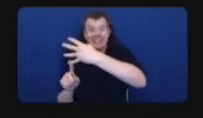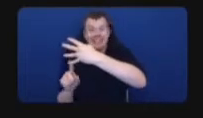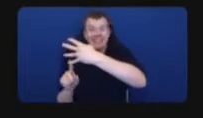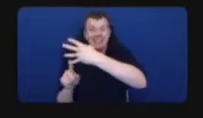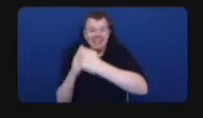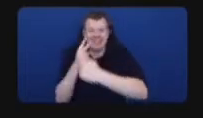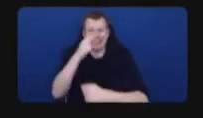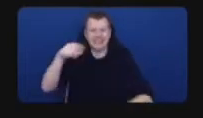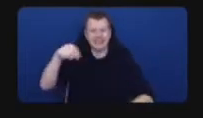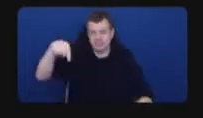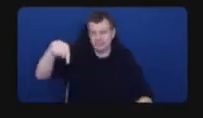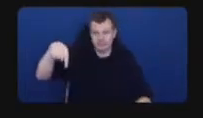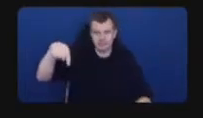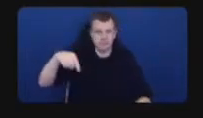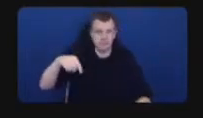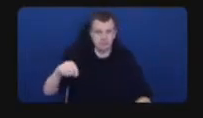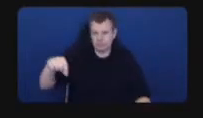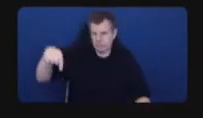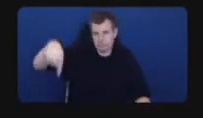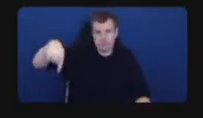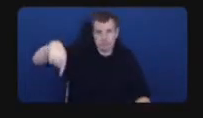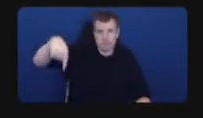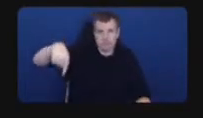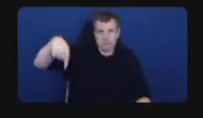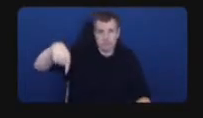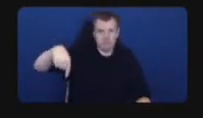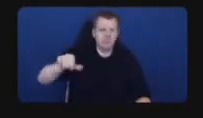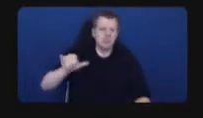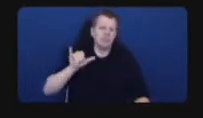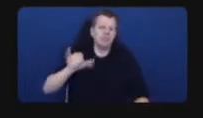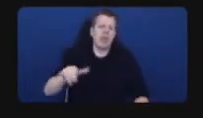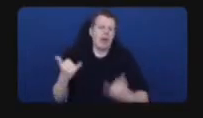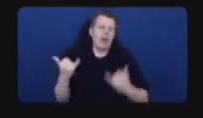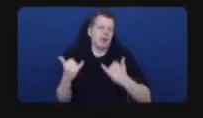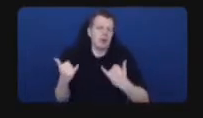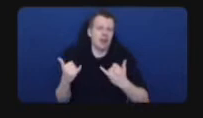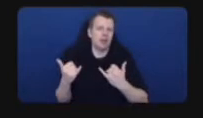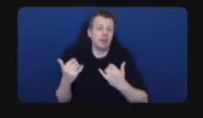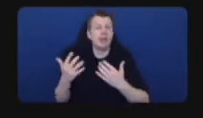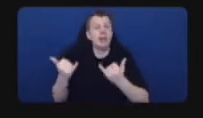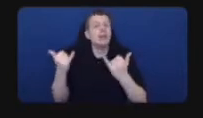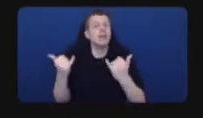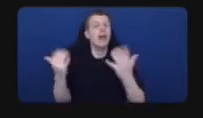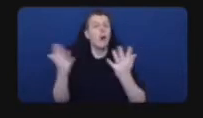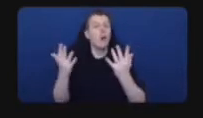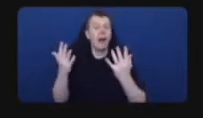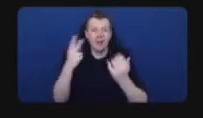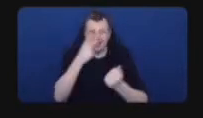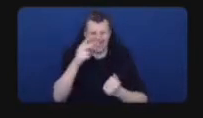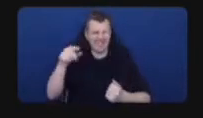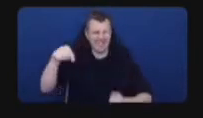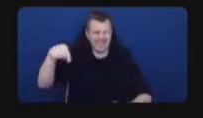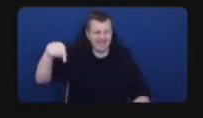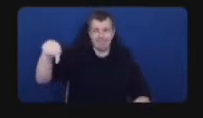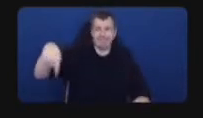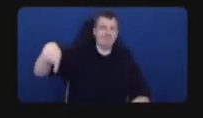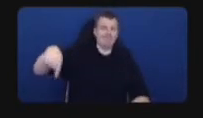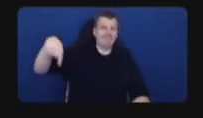COVID response level， 它就是 COVID 响应级别，那下面有四个不同的级别，我们现在可以看到